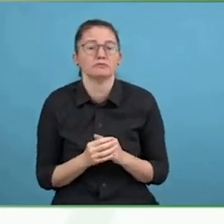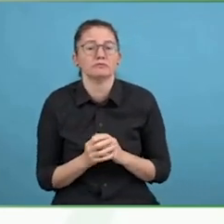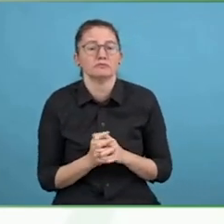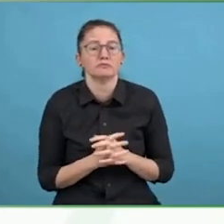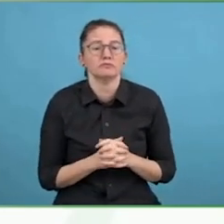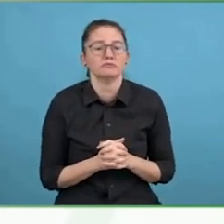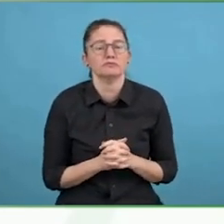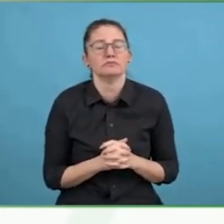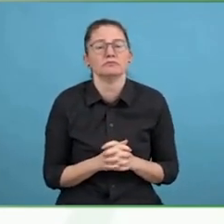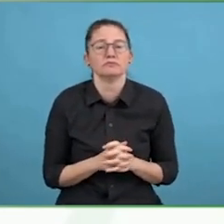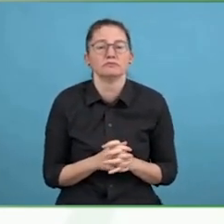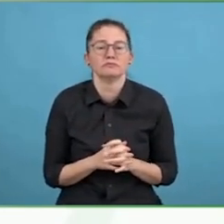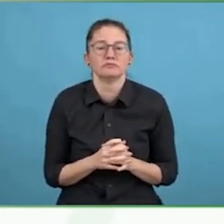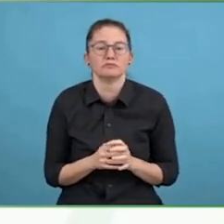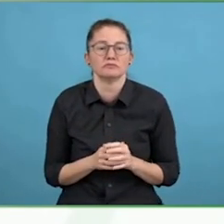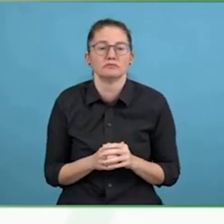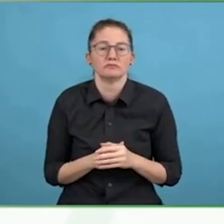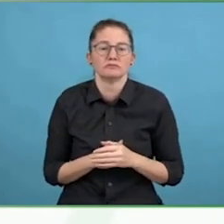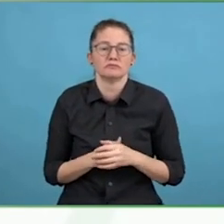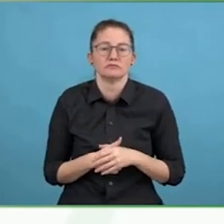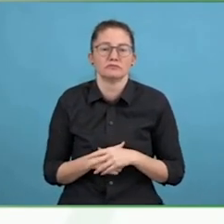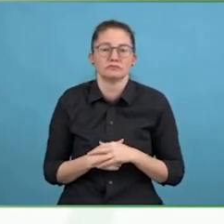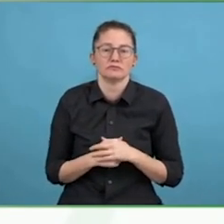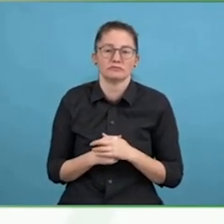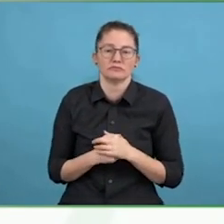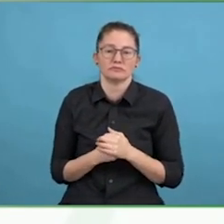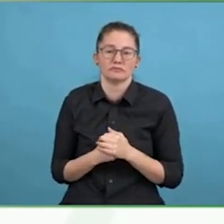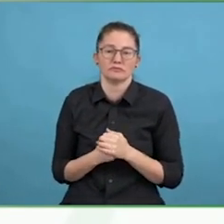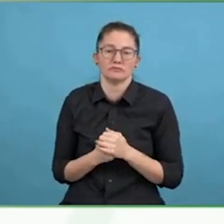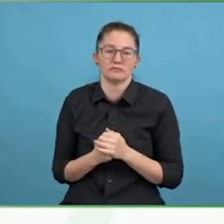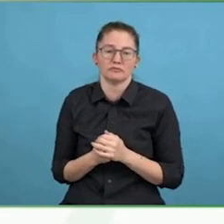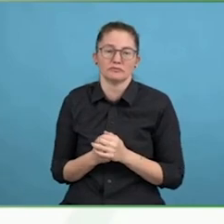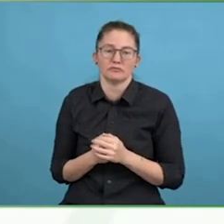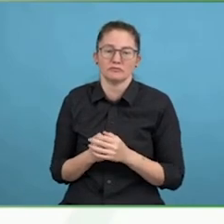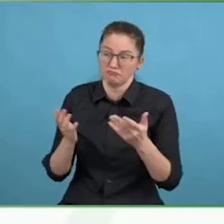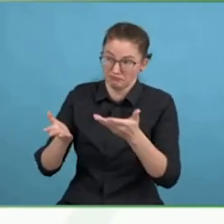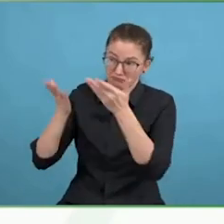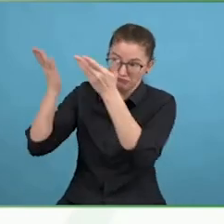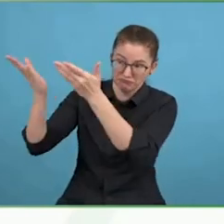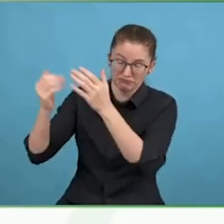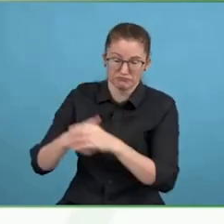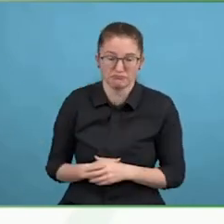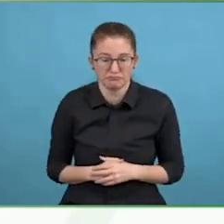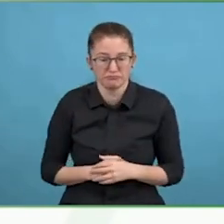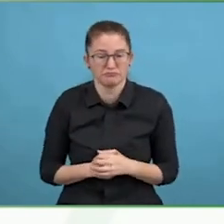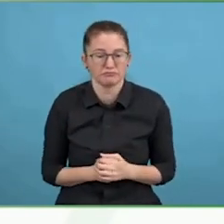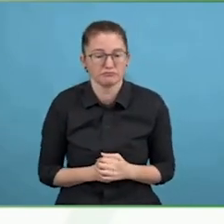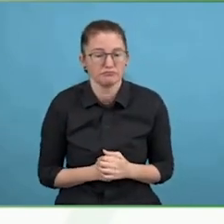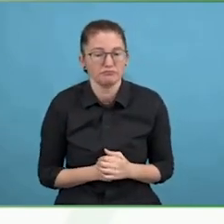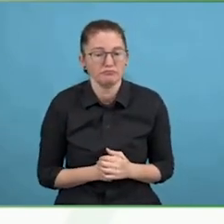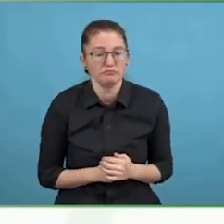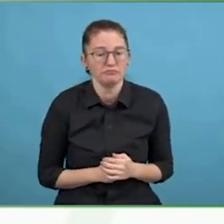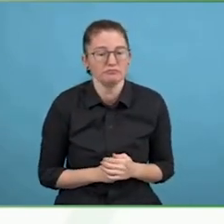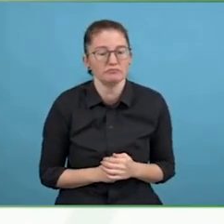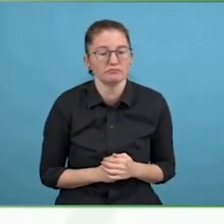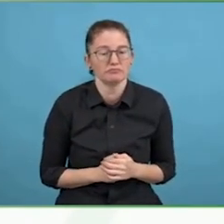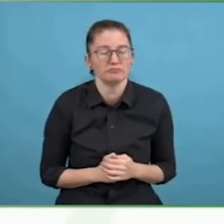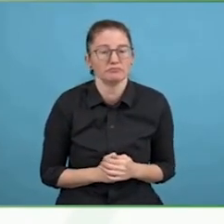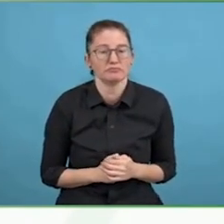ضوابط دسترس‌پذیری تا الان سه بار ریویو شده و متناسب با استانداردهای